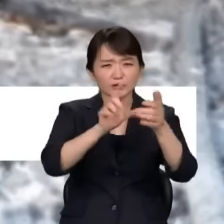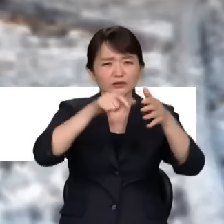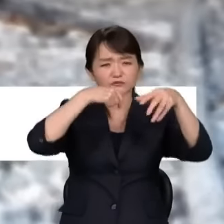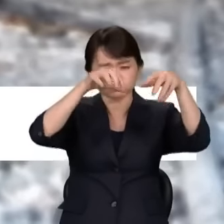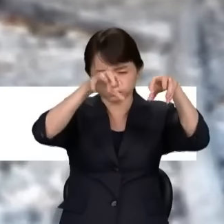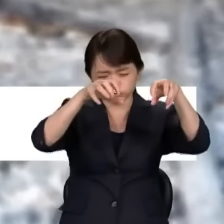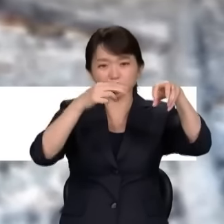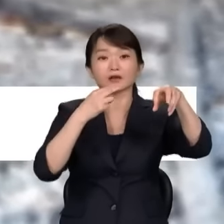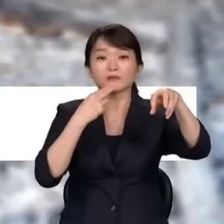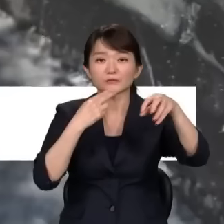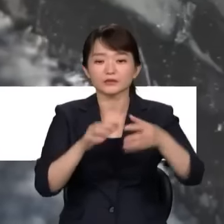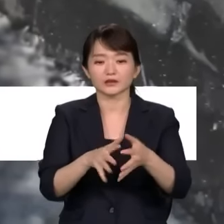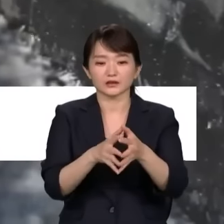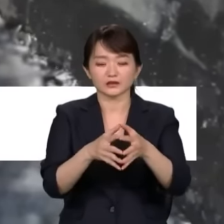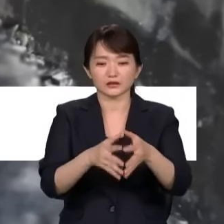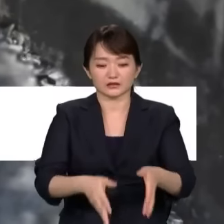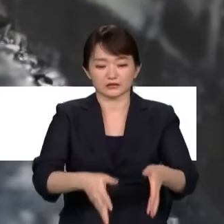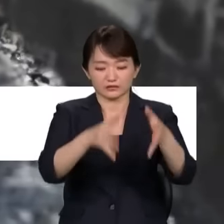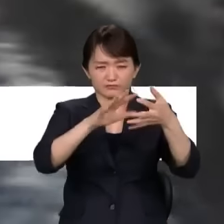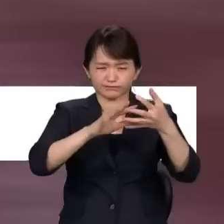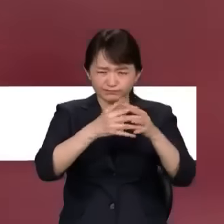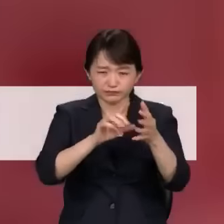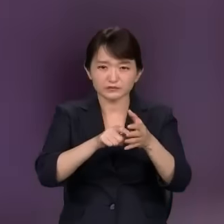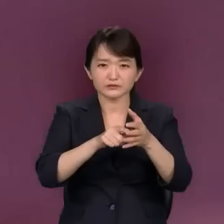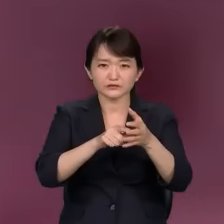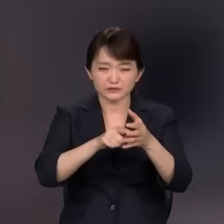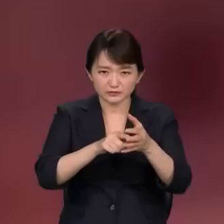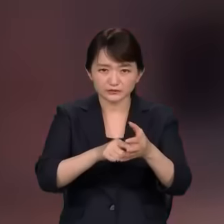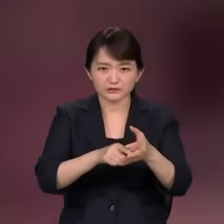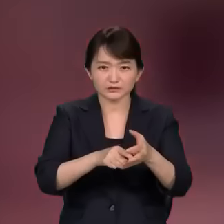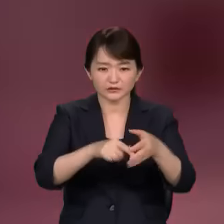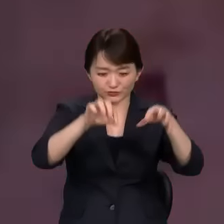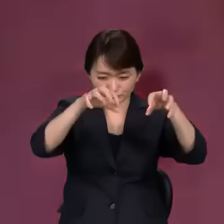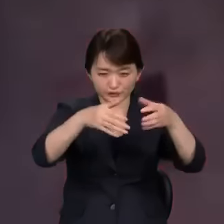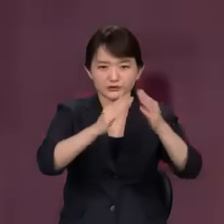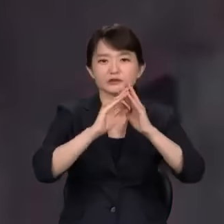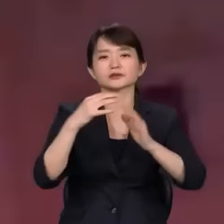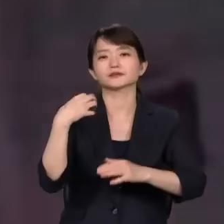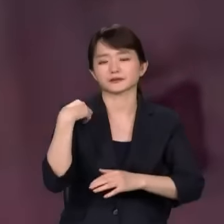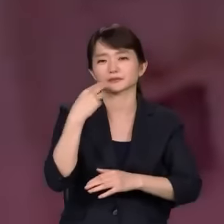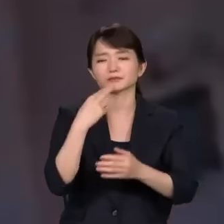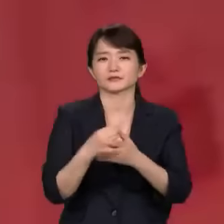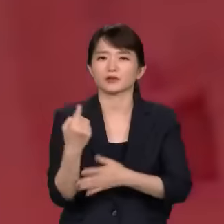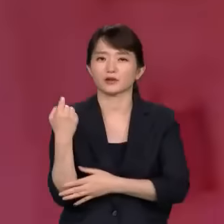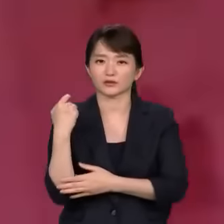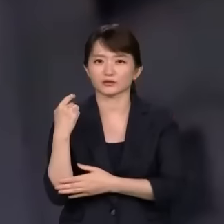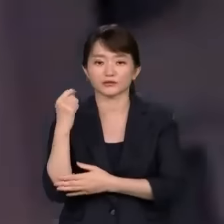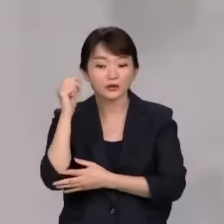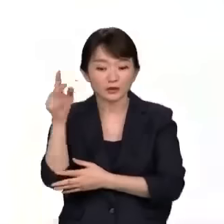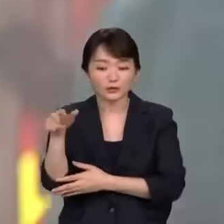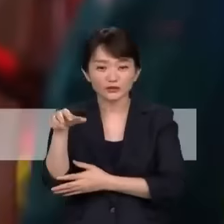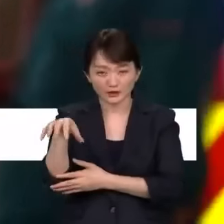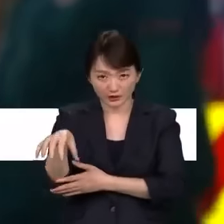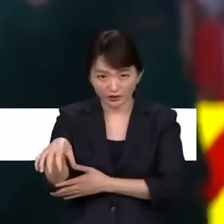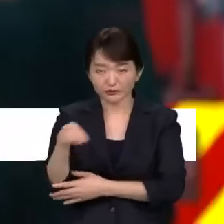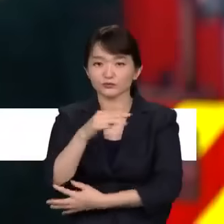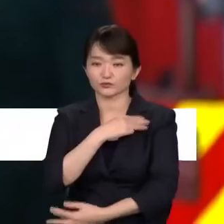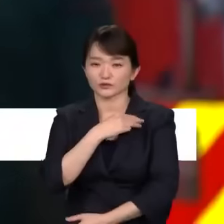지을 당시 설치 의무가 없었기 때문입니다. 어제 불이 난 부천 호텔도 마찬가지였습니다.